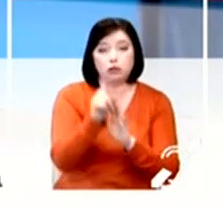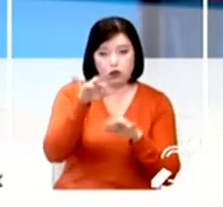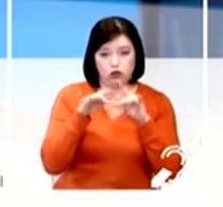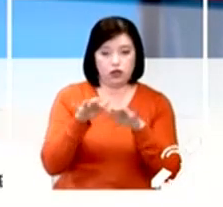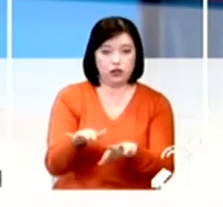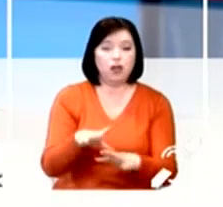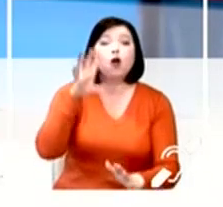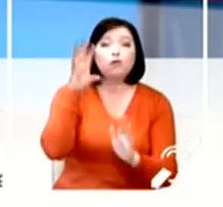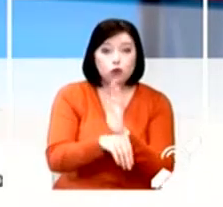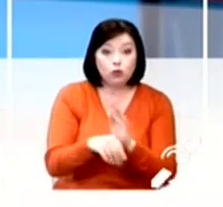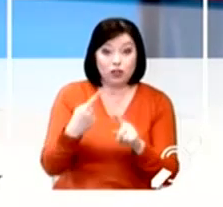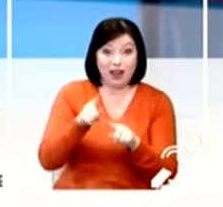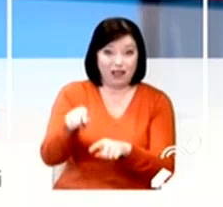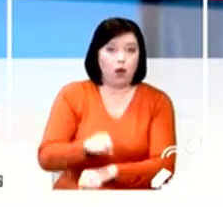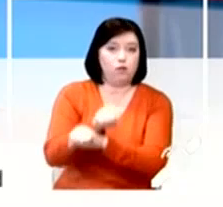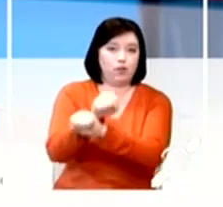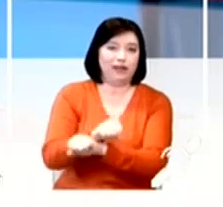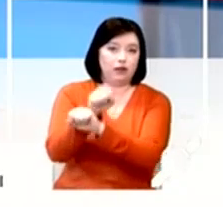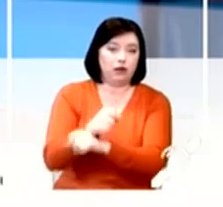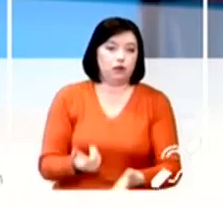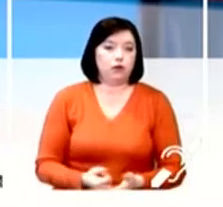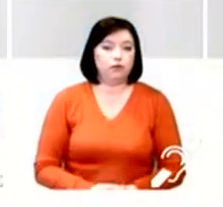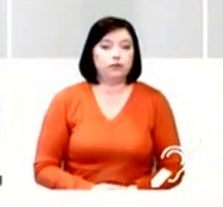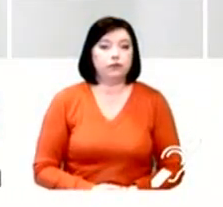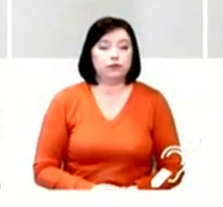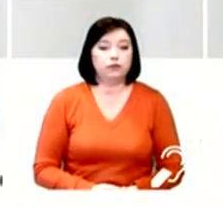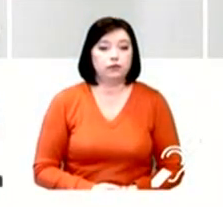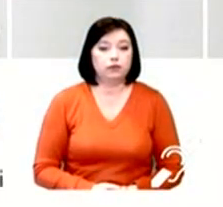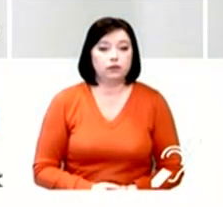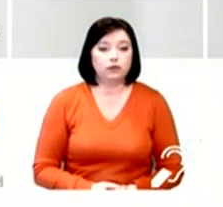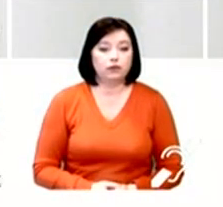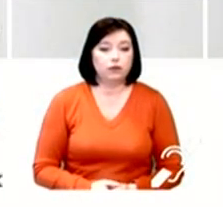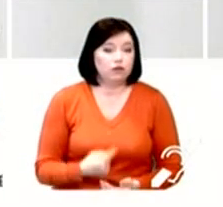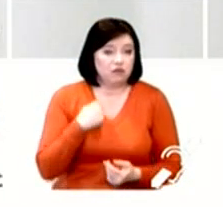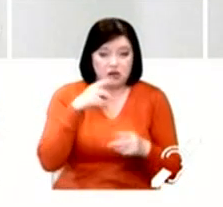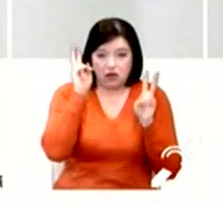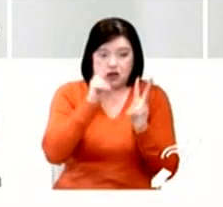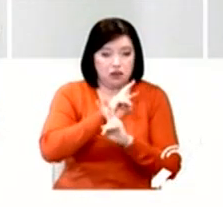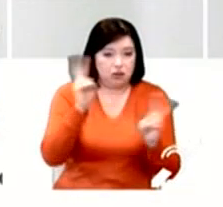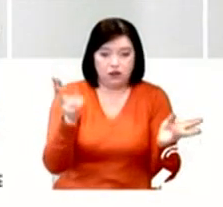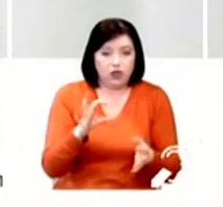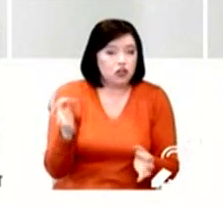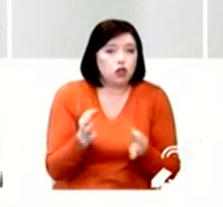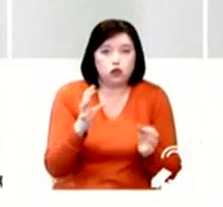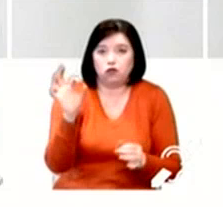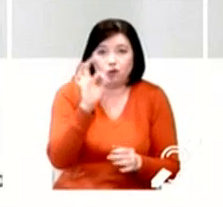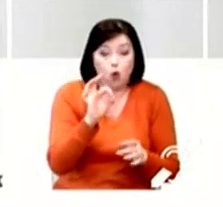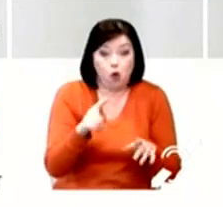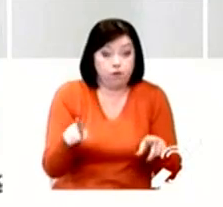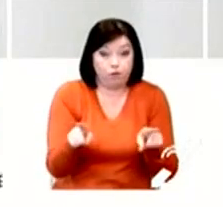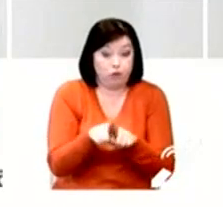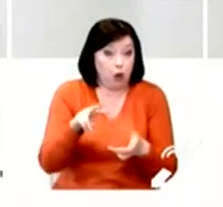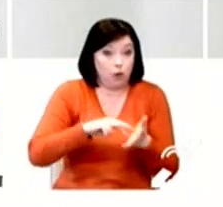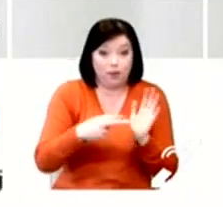practică, inclusiv prin protestele din ultima perioadă. Мне неизвестно ничего, что нет